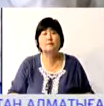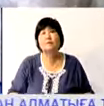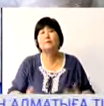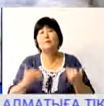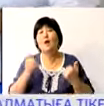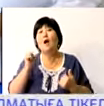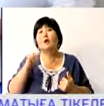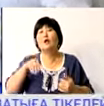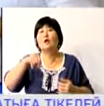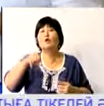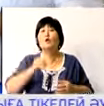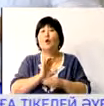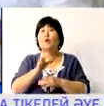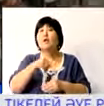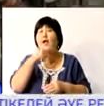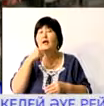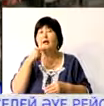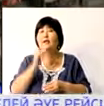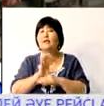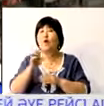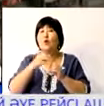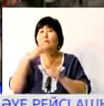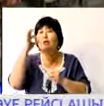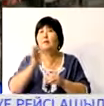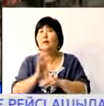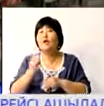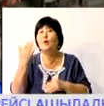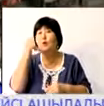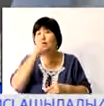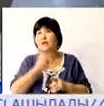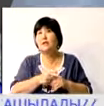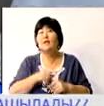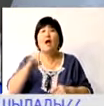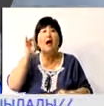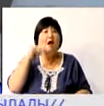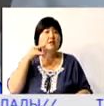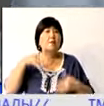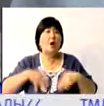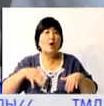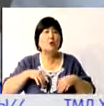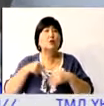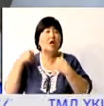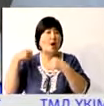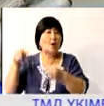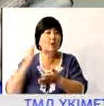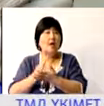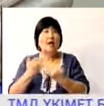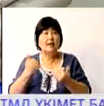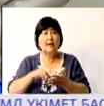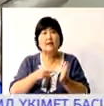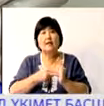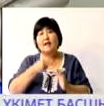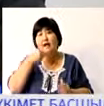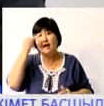Бүгінде арал тұздың өнімі Ресей нарығының 15%-ын еңсерген. Өткен жылдан бастап Әзірбайжан мен Грузияға өткізіп келеді. Ендігі меже